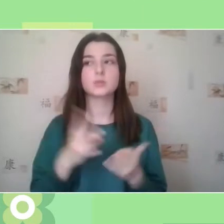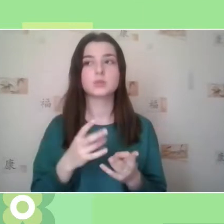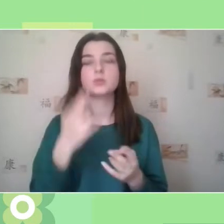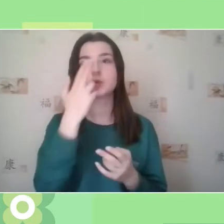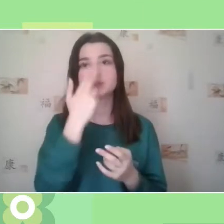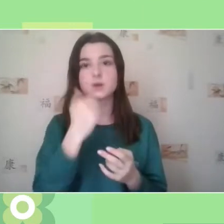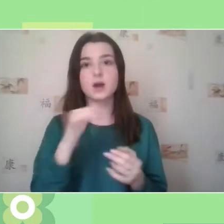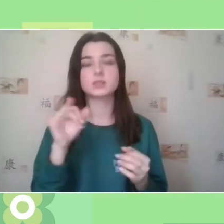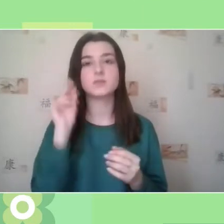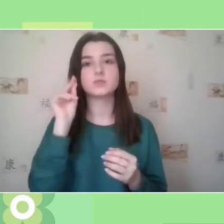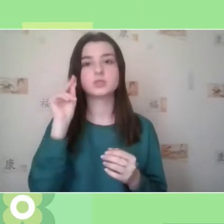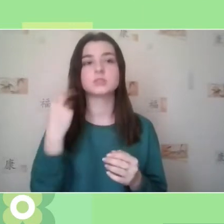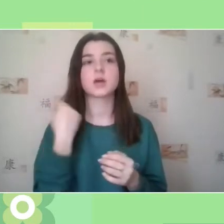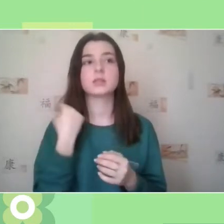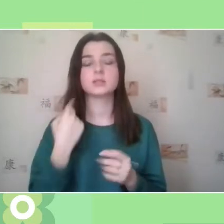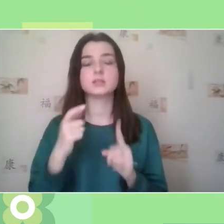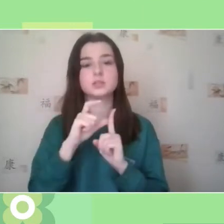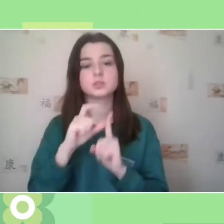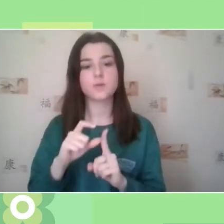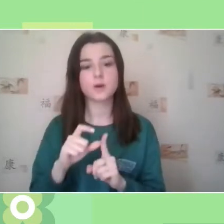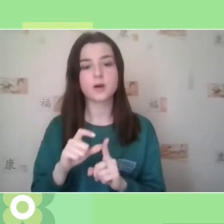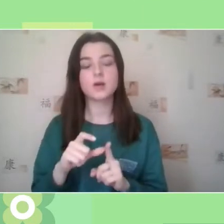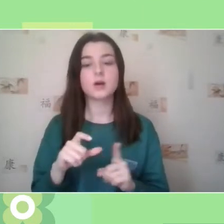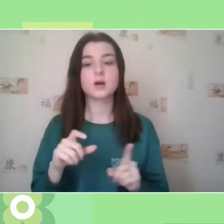слова і англійські терміни, тому що якщо